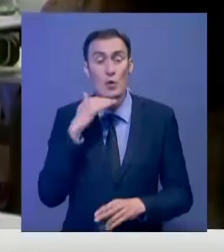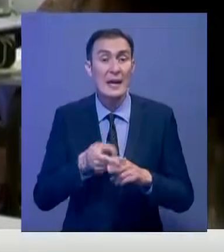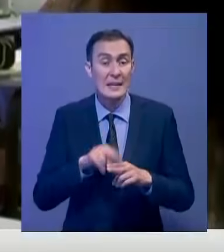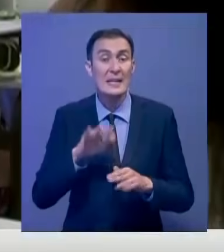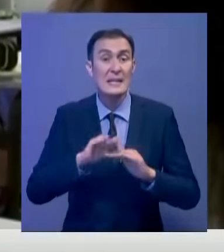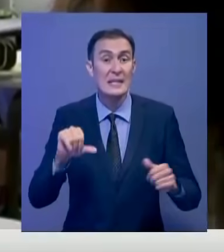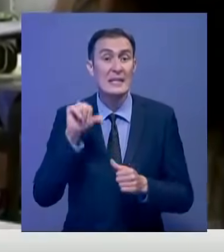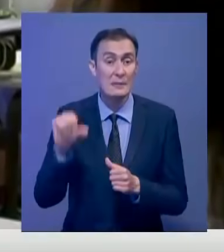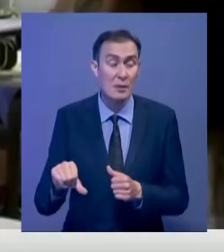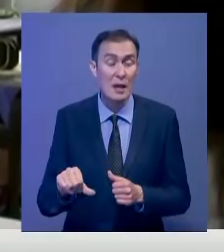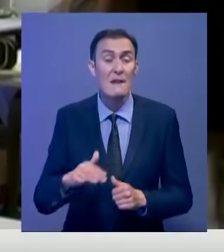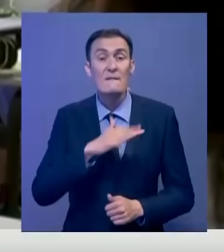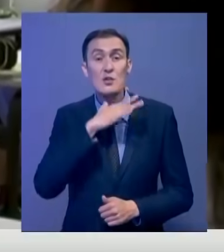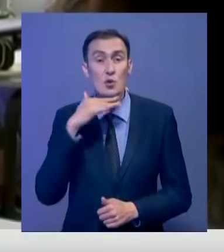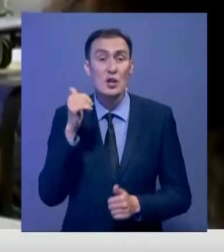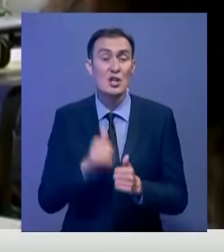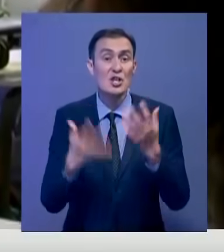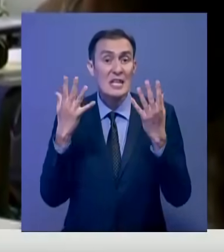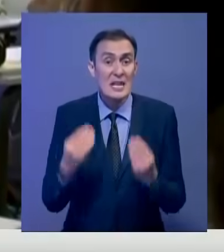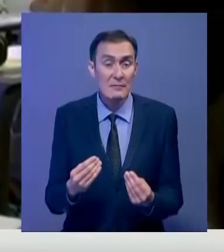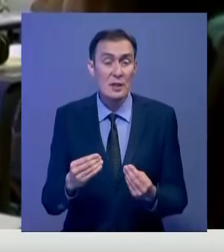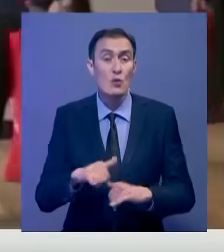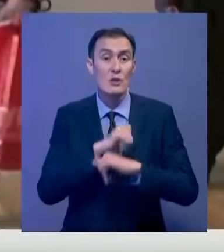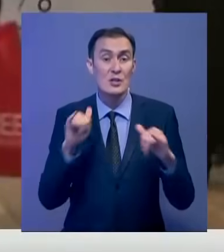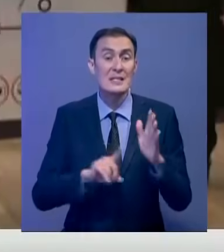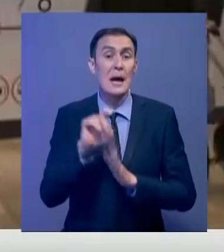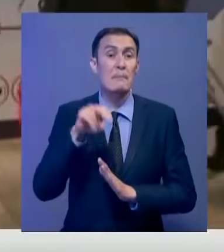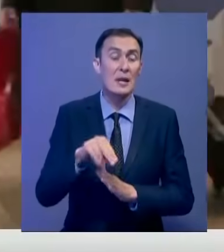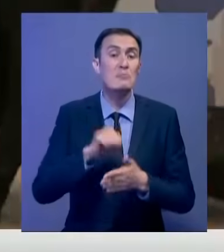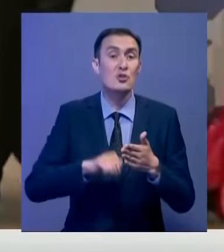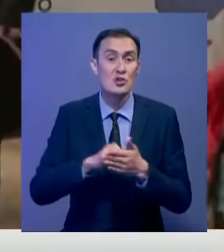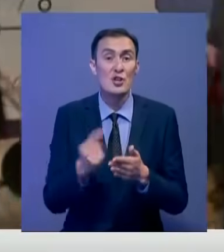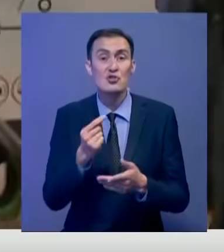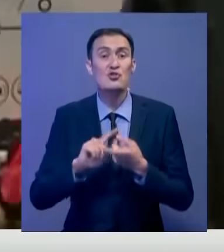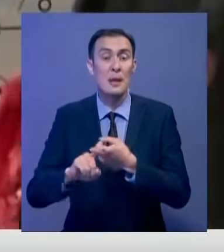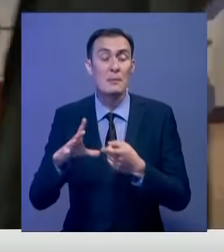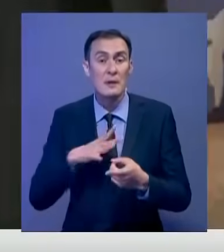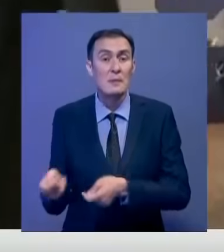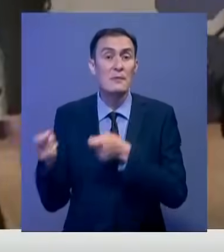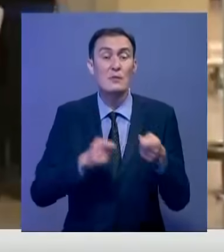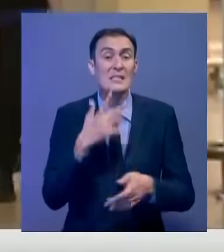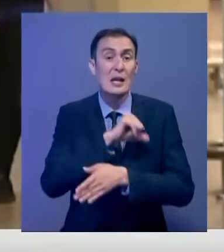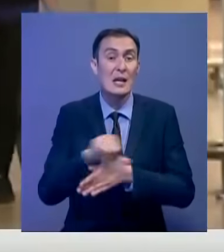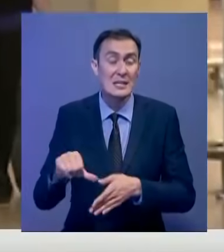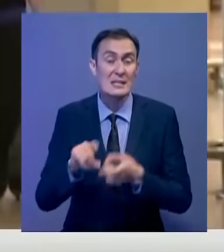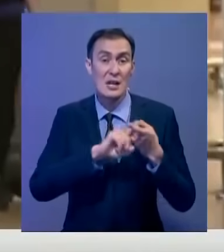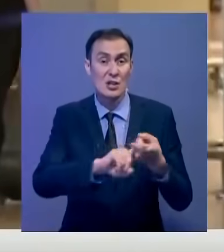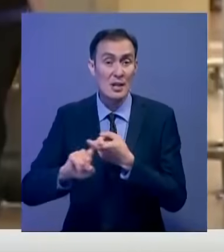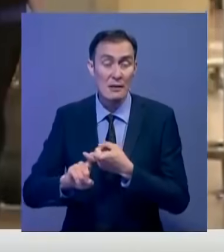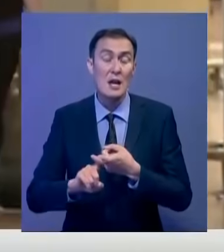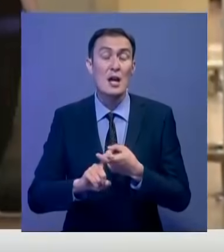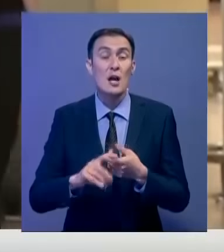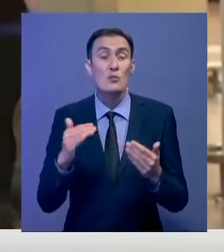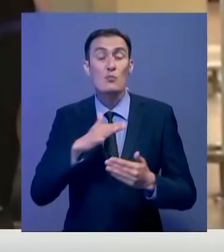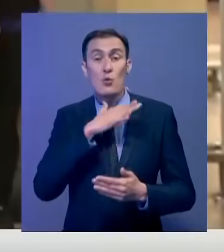– это дети. Это самый высокий ежедневный прирост с апреля. Всему причиной штаммы, которые привозят из-за границы. По данным специалистов,